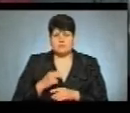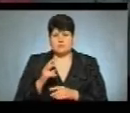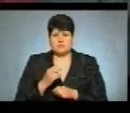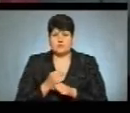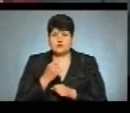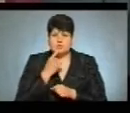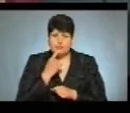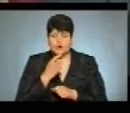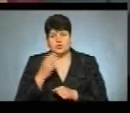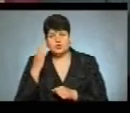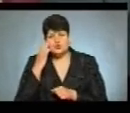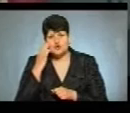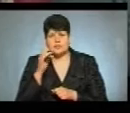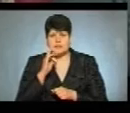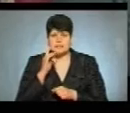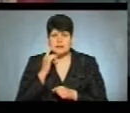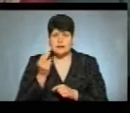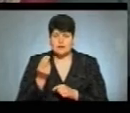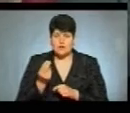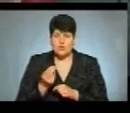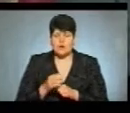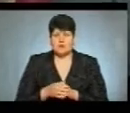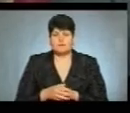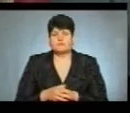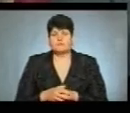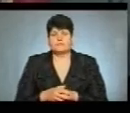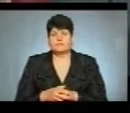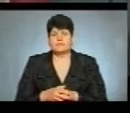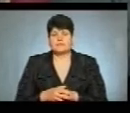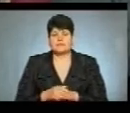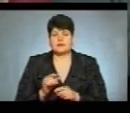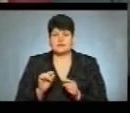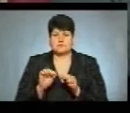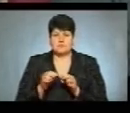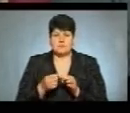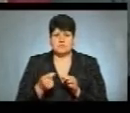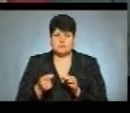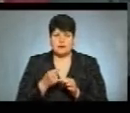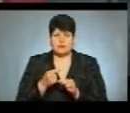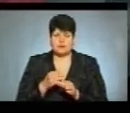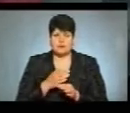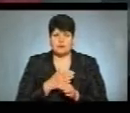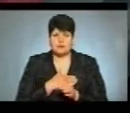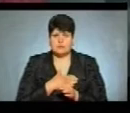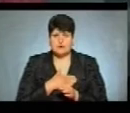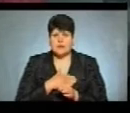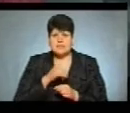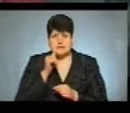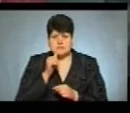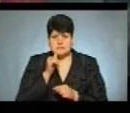червоний, чорний і зелений колір. От, зачіпаємо шпилькою на ліву сторону і завтра